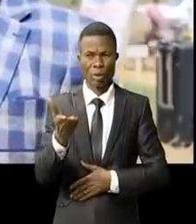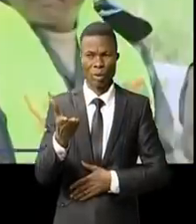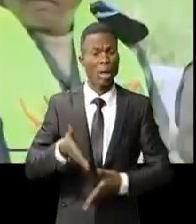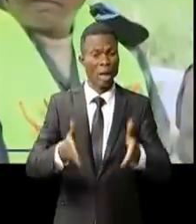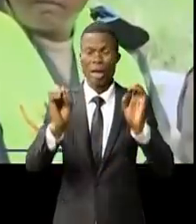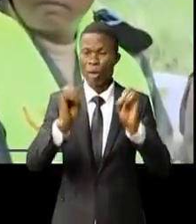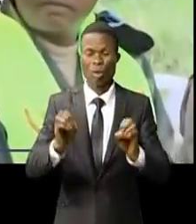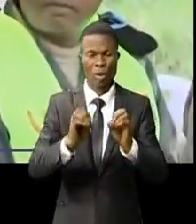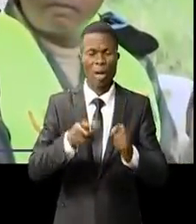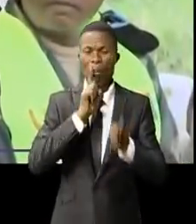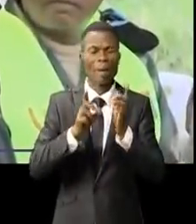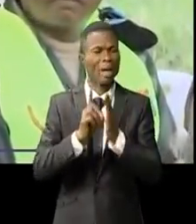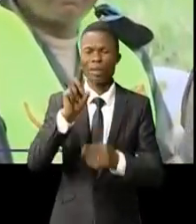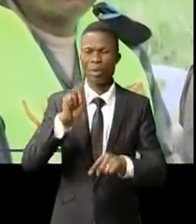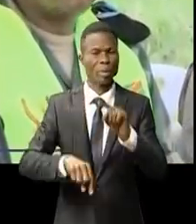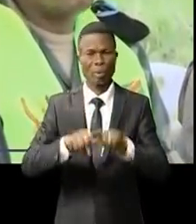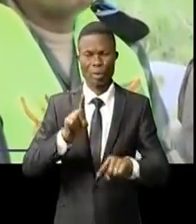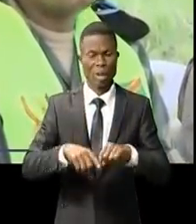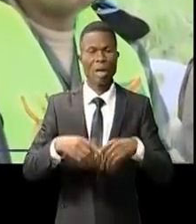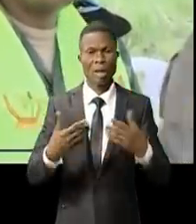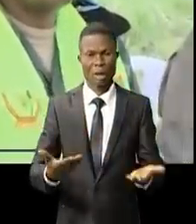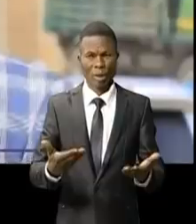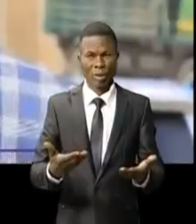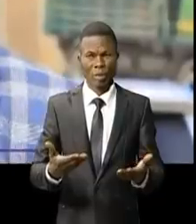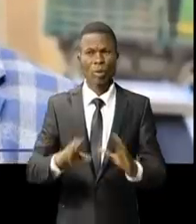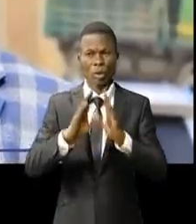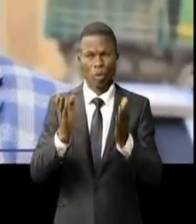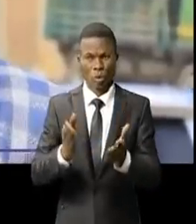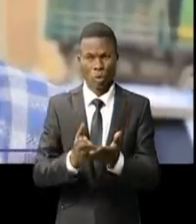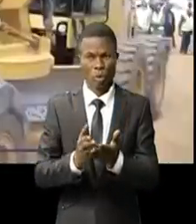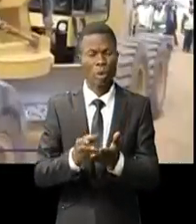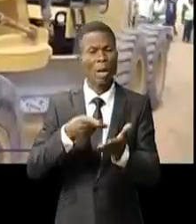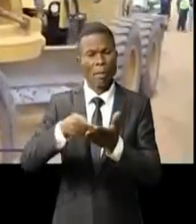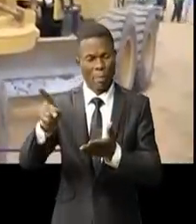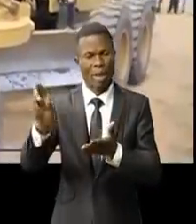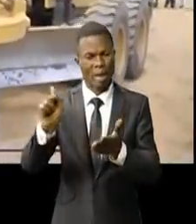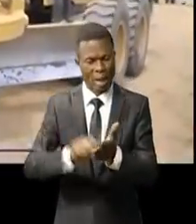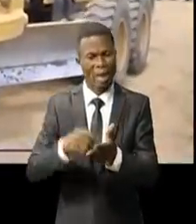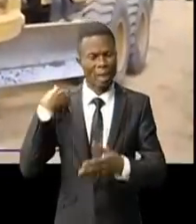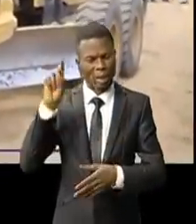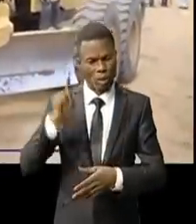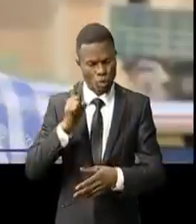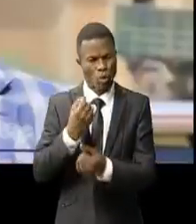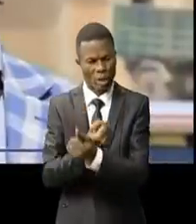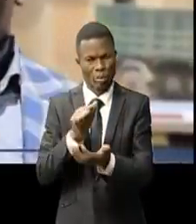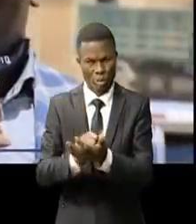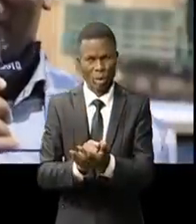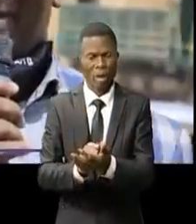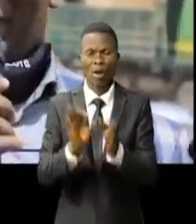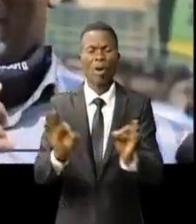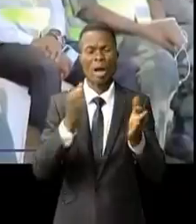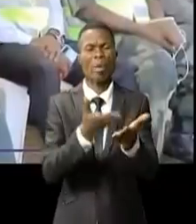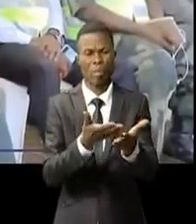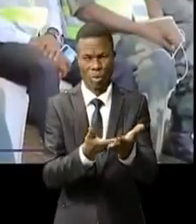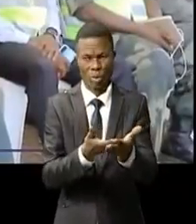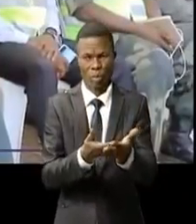route, on ne peut pas parler de développement. Alors, ceux qui sont en train de payer comme le dû à l'État aura des impacts